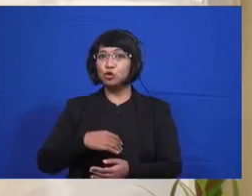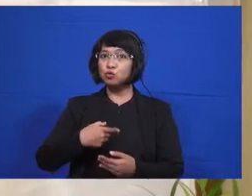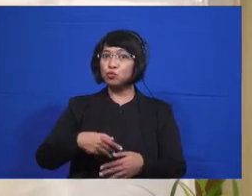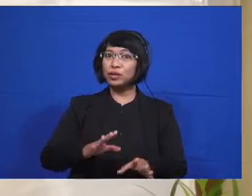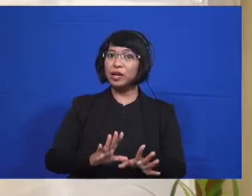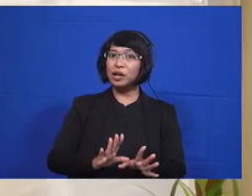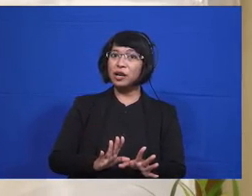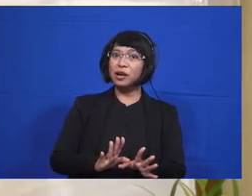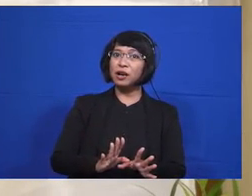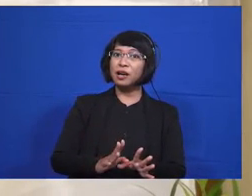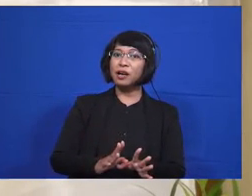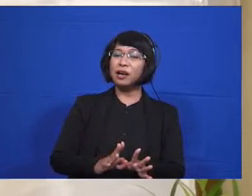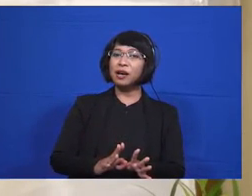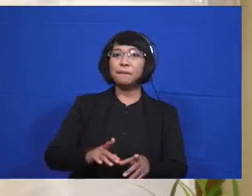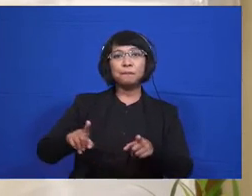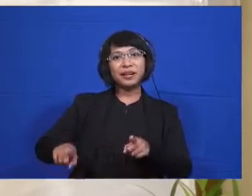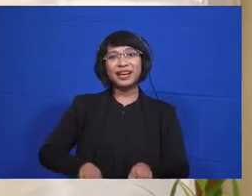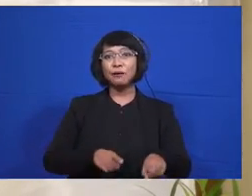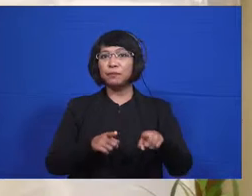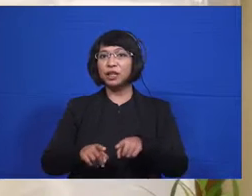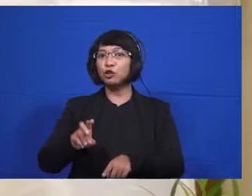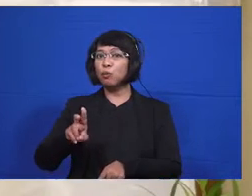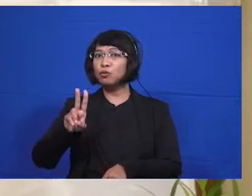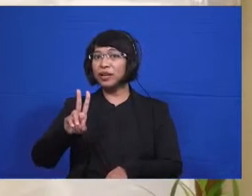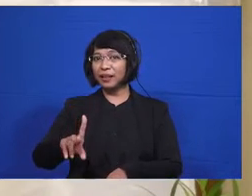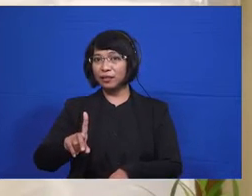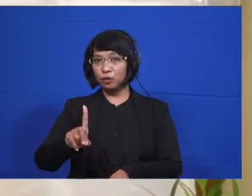mendampingi 21 peserta,